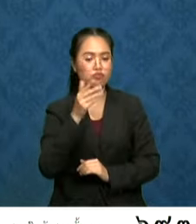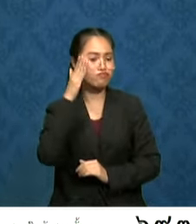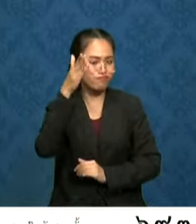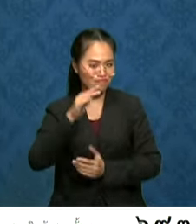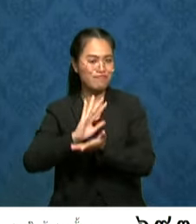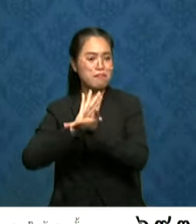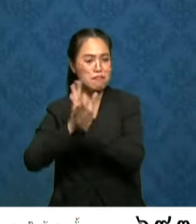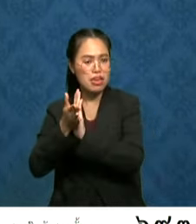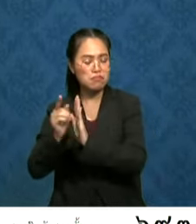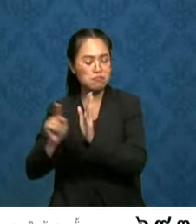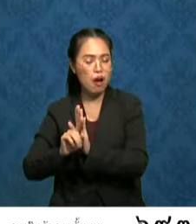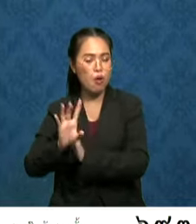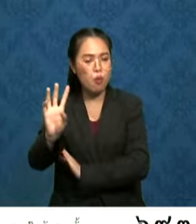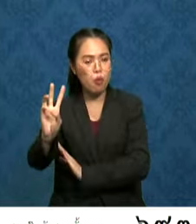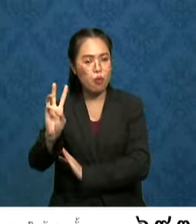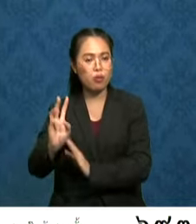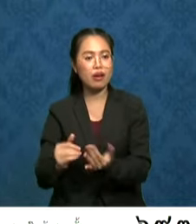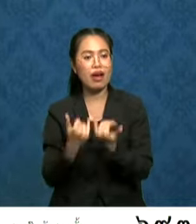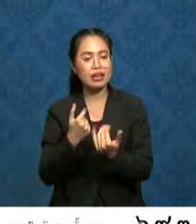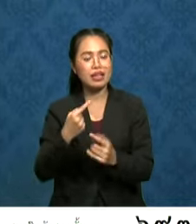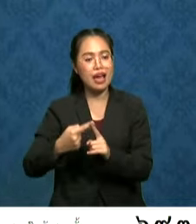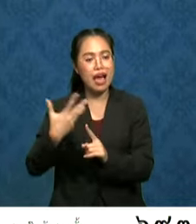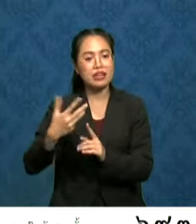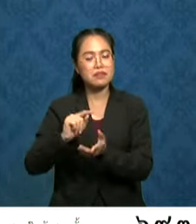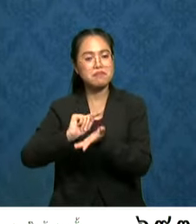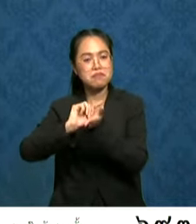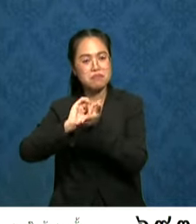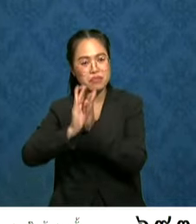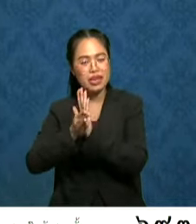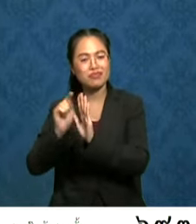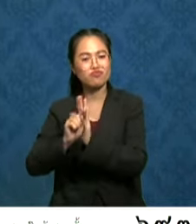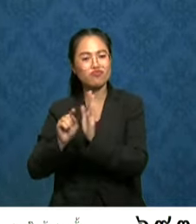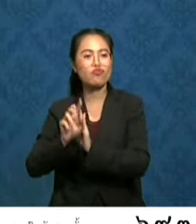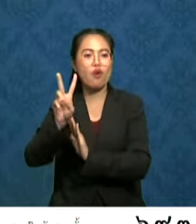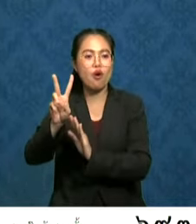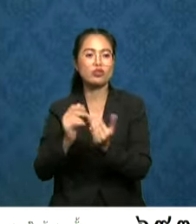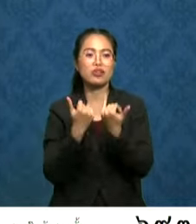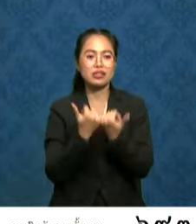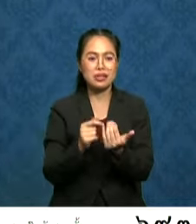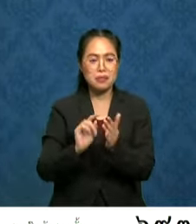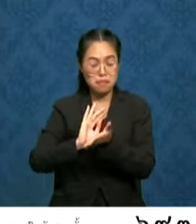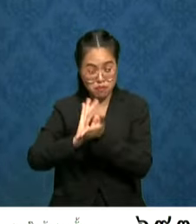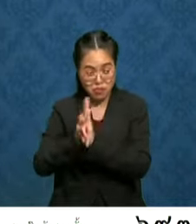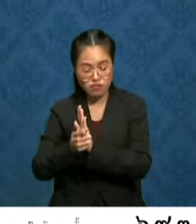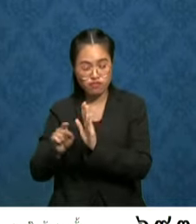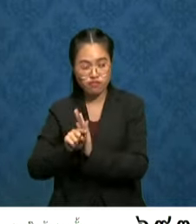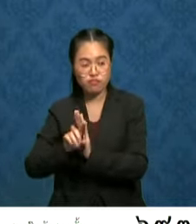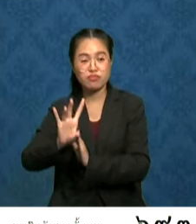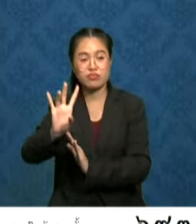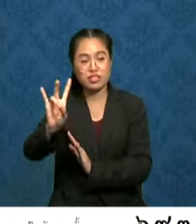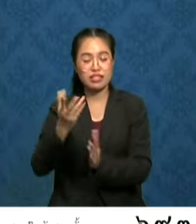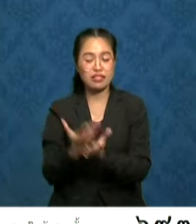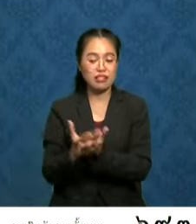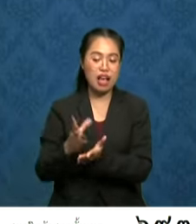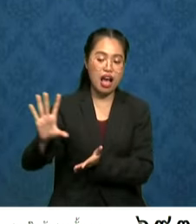ๆเป็นรอบรอบที่ 6นะคะเพะรอบนี้ค่ะ 5เดือนผ่านไปเปลี่ยนไปอีก 2รอบค่ะท่านประธานตอนนี้เปลี่ยนเป็นรอบที่ 7แล้วนะคะสำหรับแหล่งที่มาของ